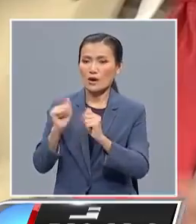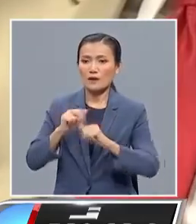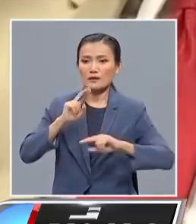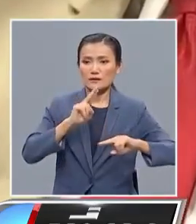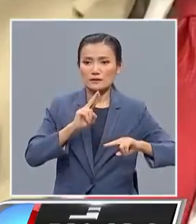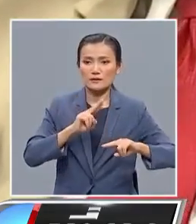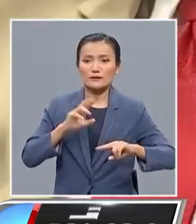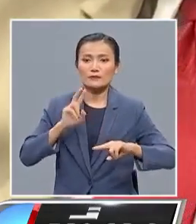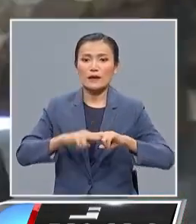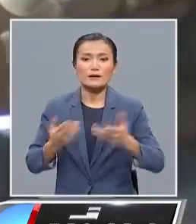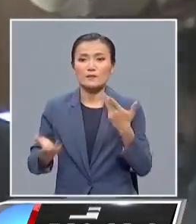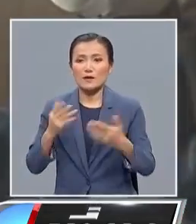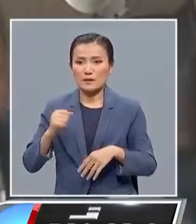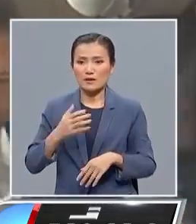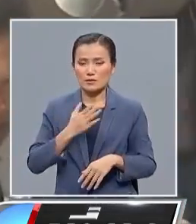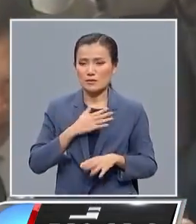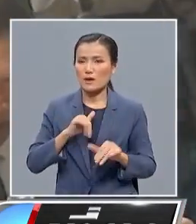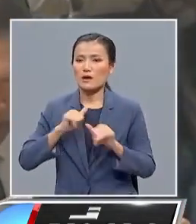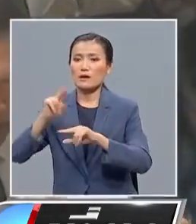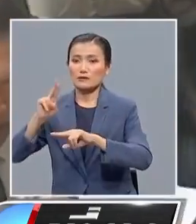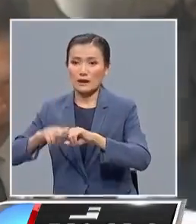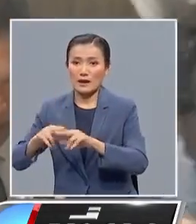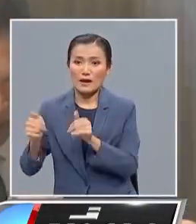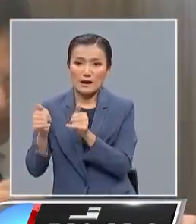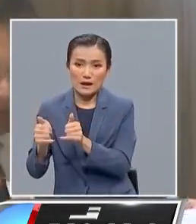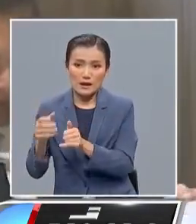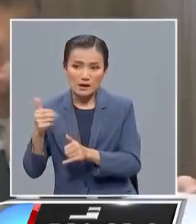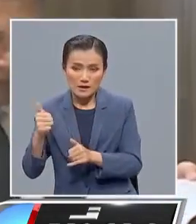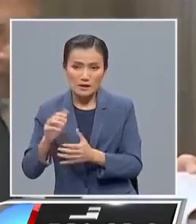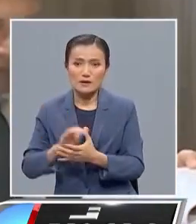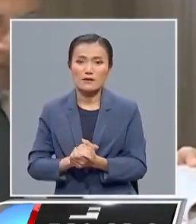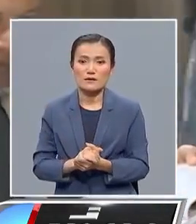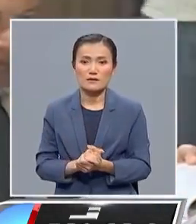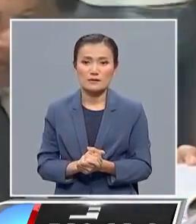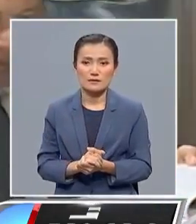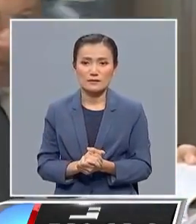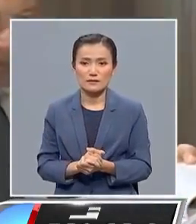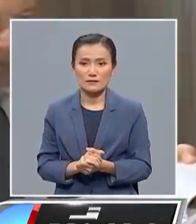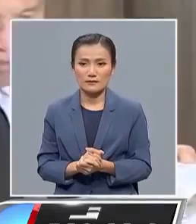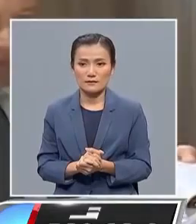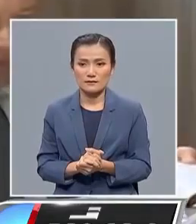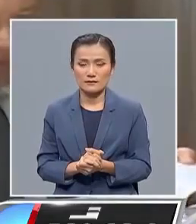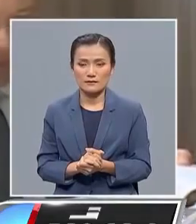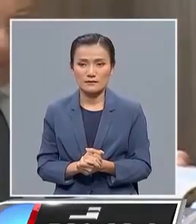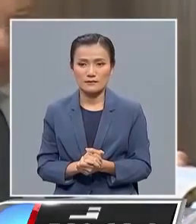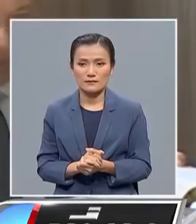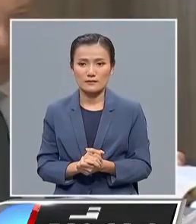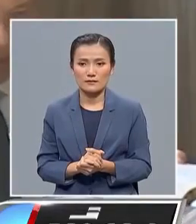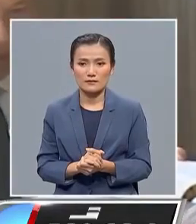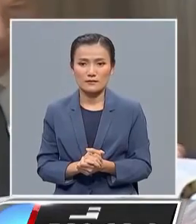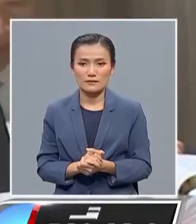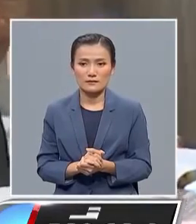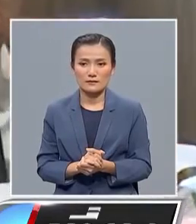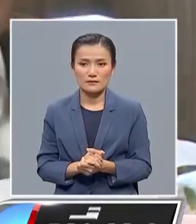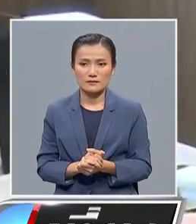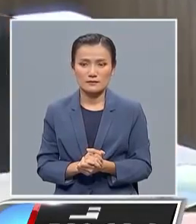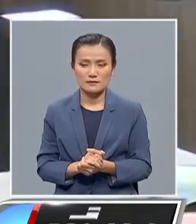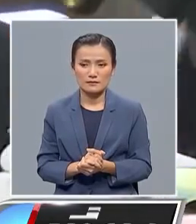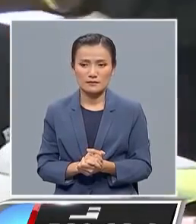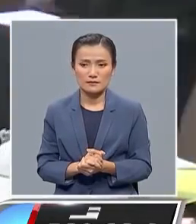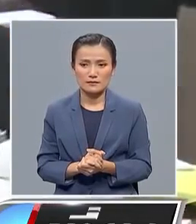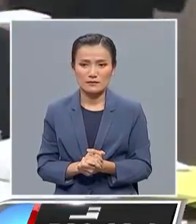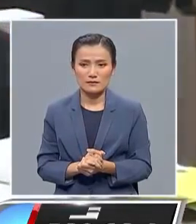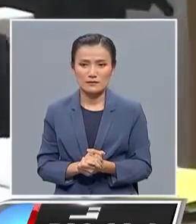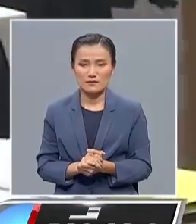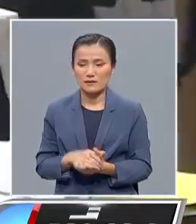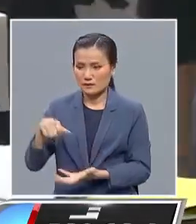ก็คุณจะนั่งไหนอ่ะ อย่าพาไป เดี๋ยวมีเรื่องนะมันไม่มีปัญหาเชิญครับไอ้นี่